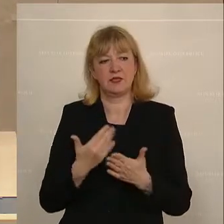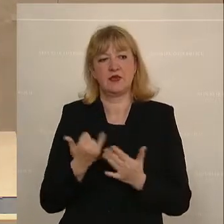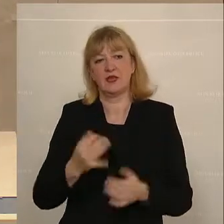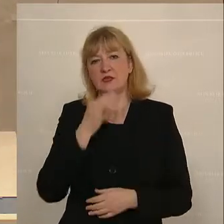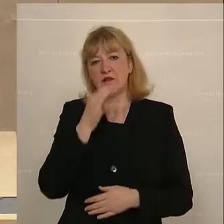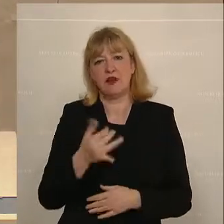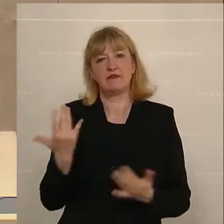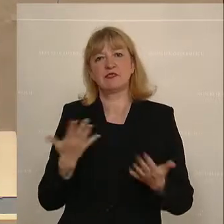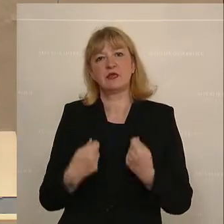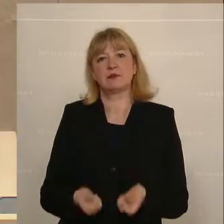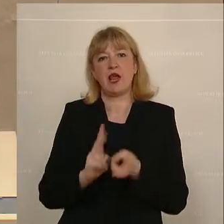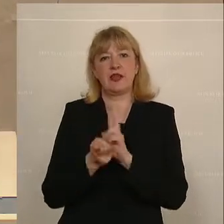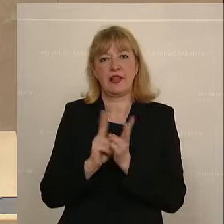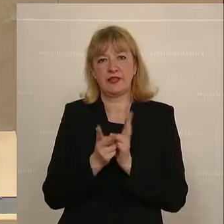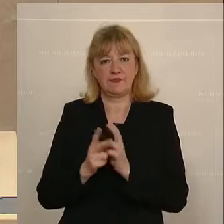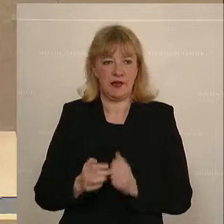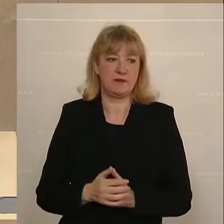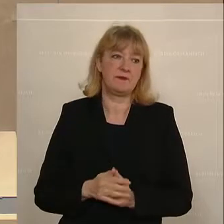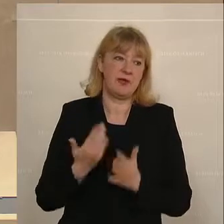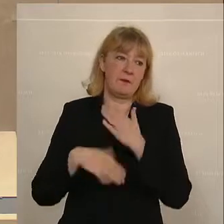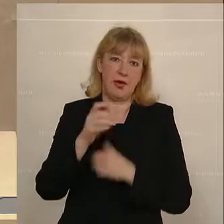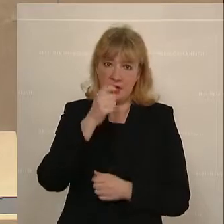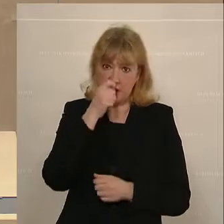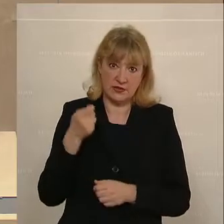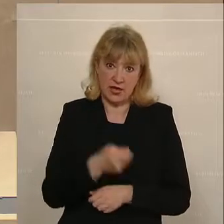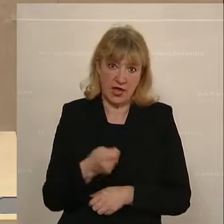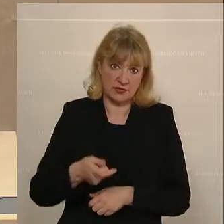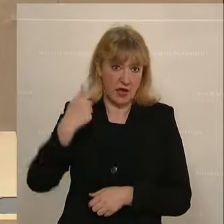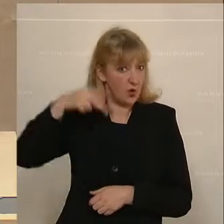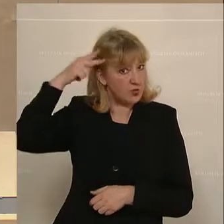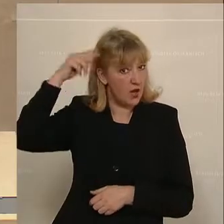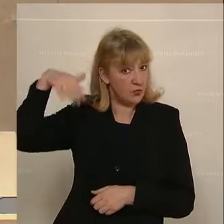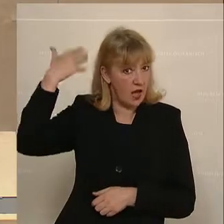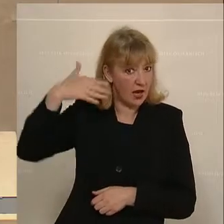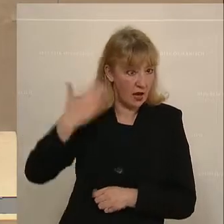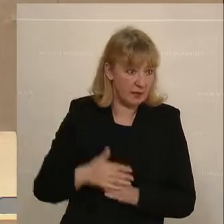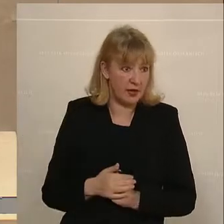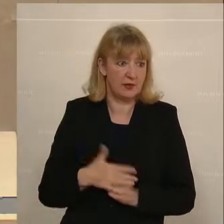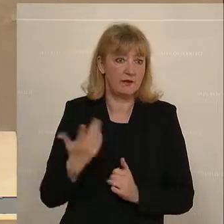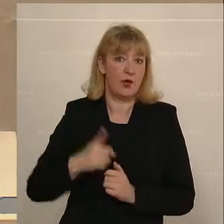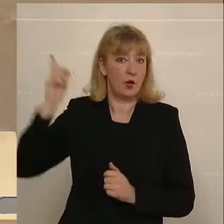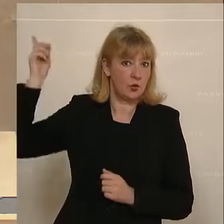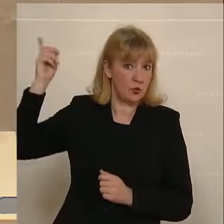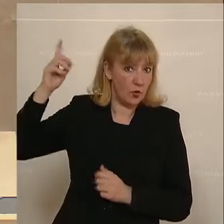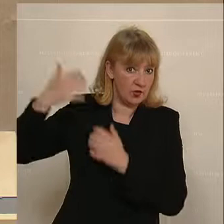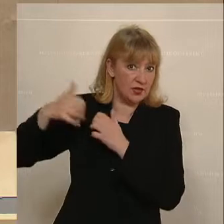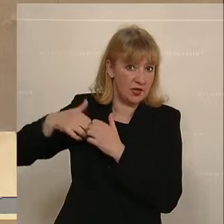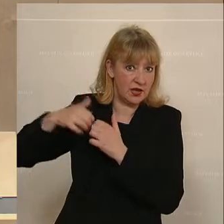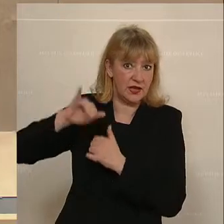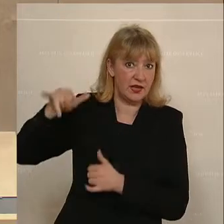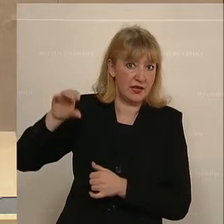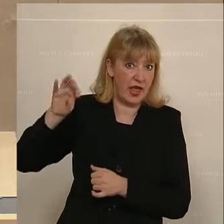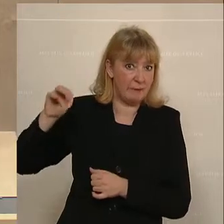Frage nach der Alternative. Mit mehr Gas heizen aus Saudi-Arabien, sodass dort dann der Krieg im Jemen finanziert werden